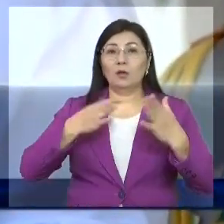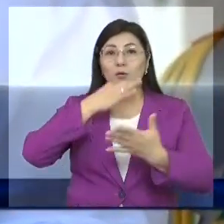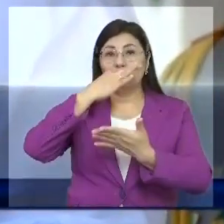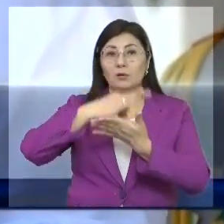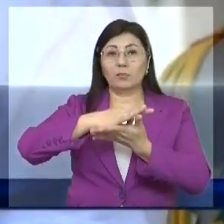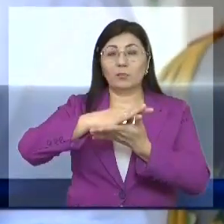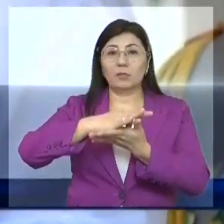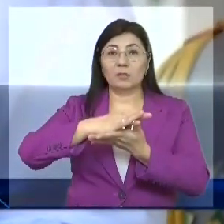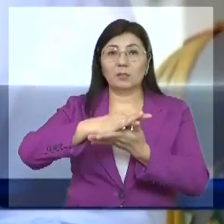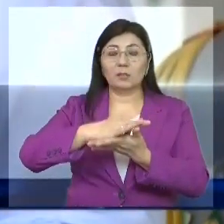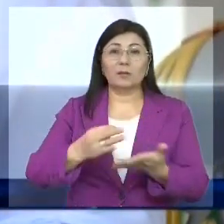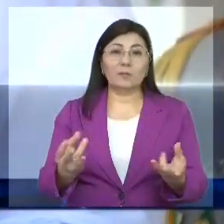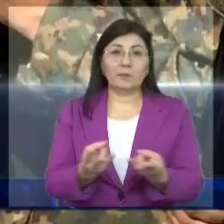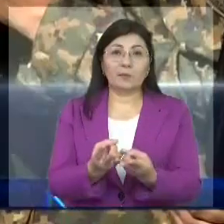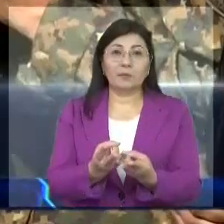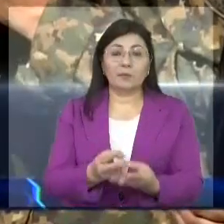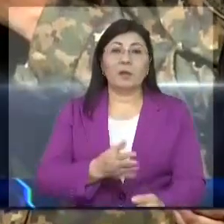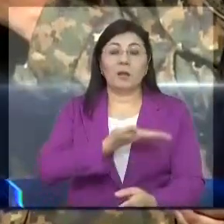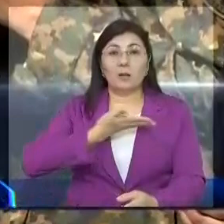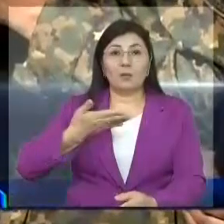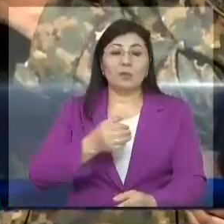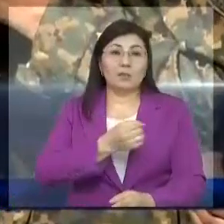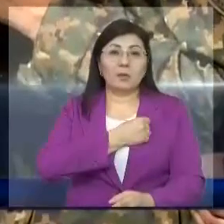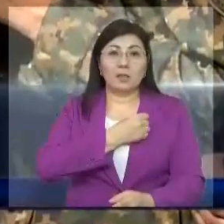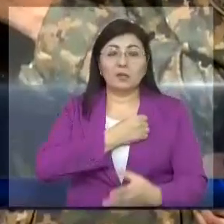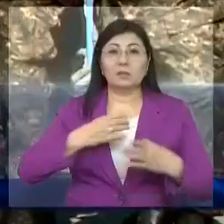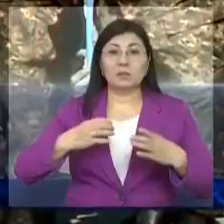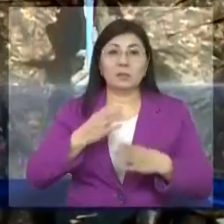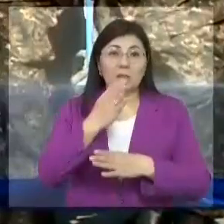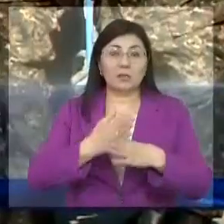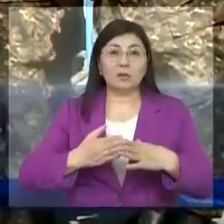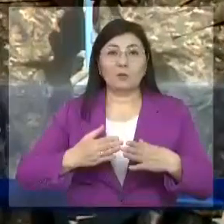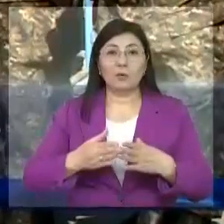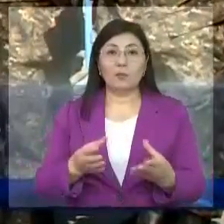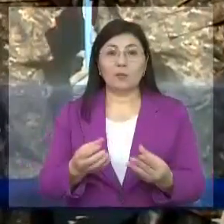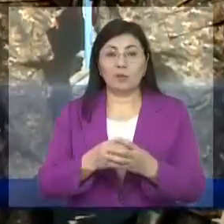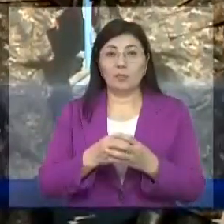жауапкершілікке жүктейді. Біздің әскери бөлімнің және